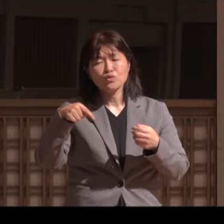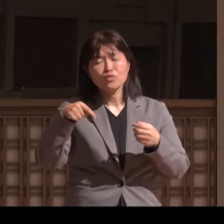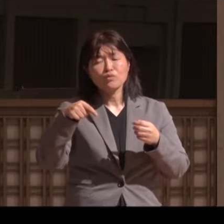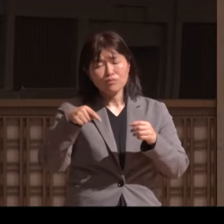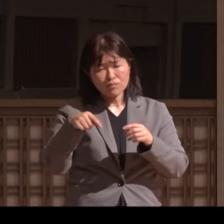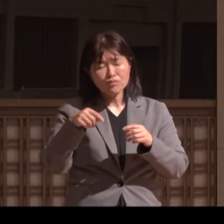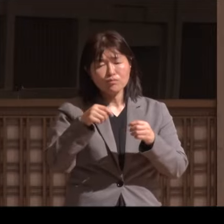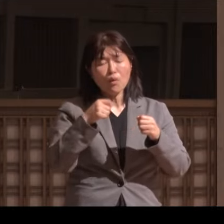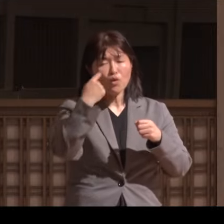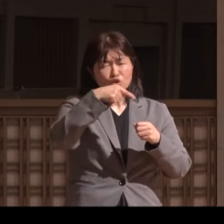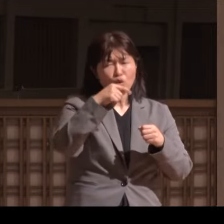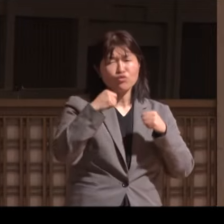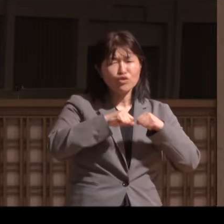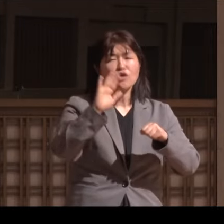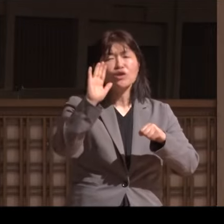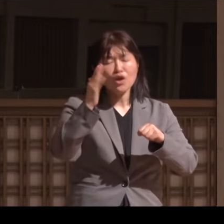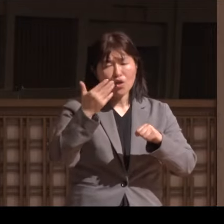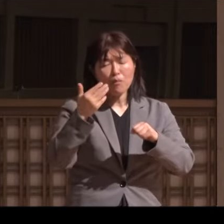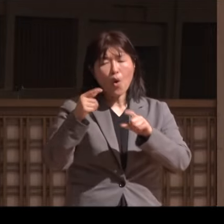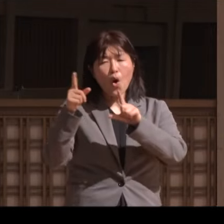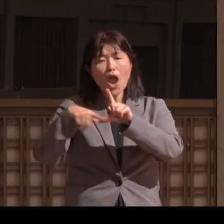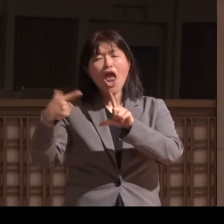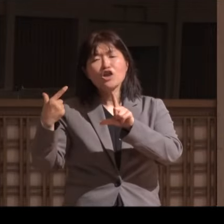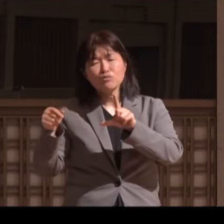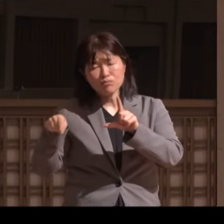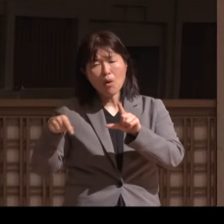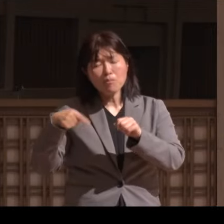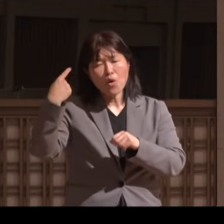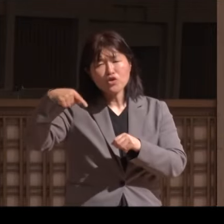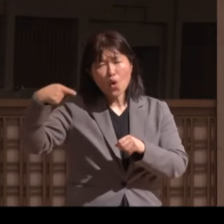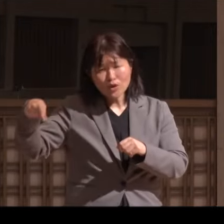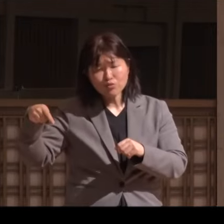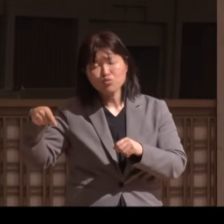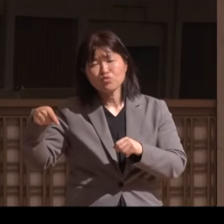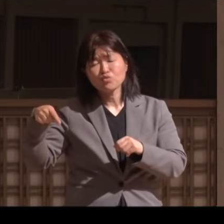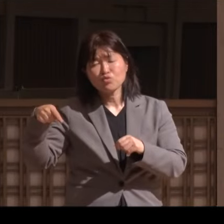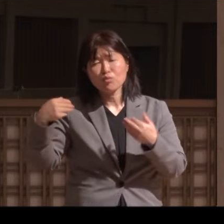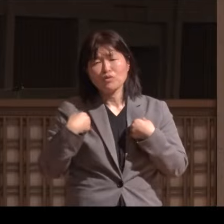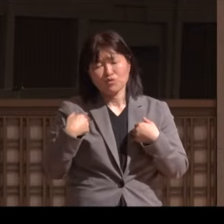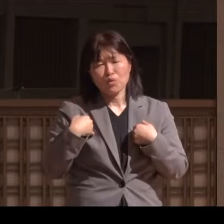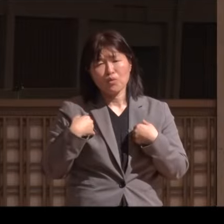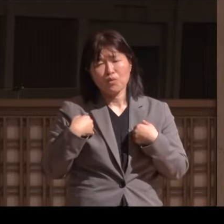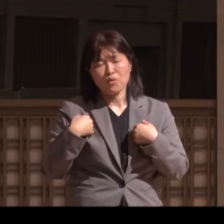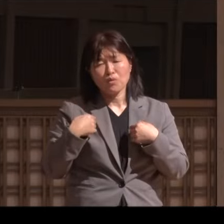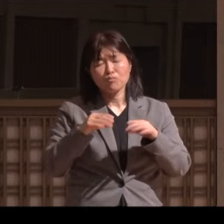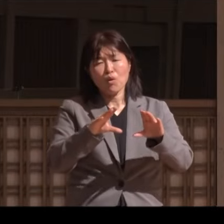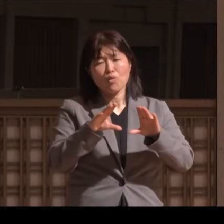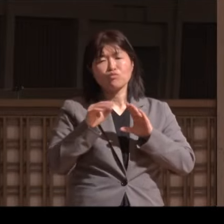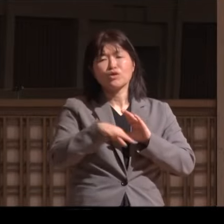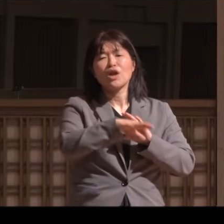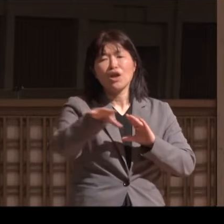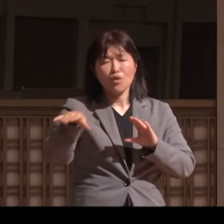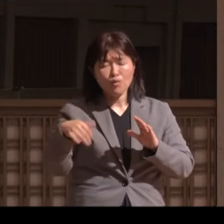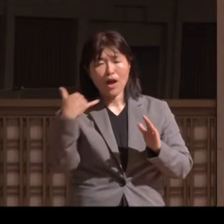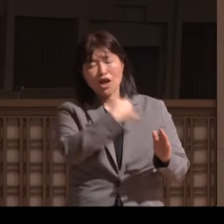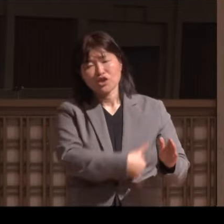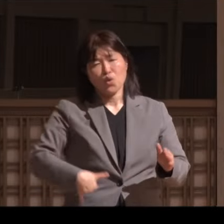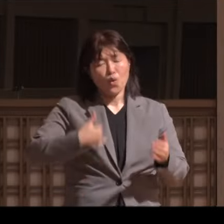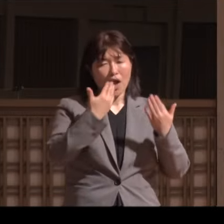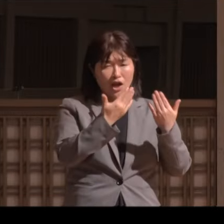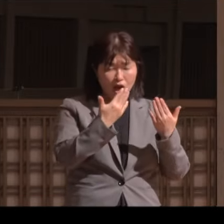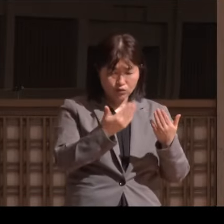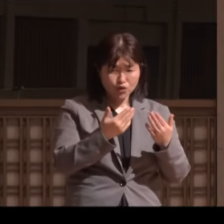エルモも社会教育ま教育っていうのはやる側の方からの立場なので受ける側はま障害学習とかです